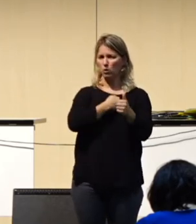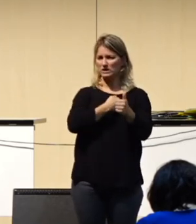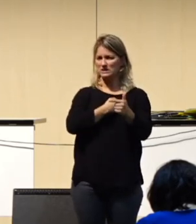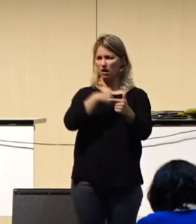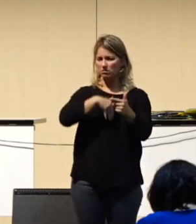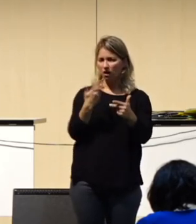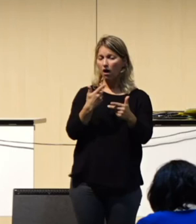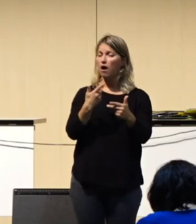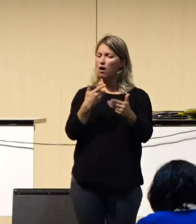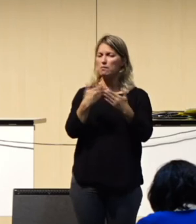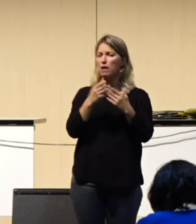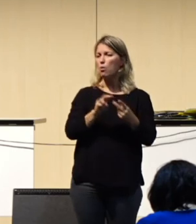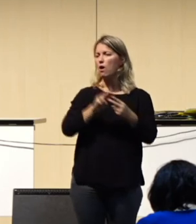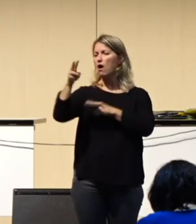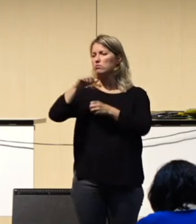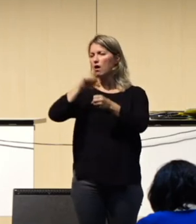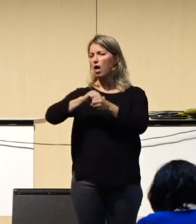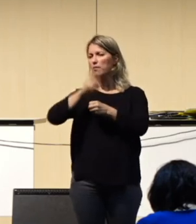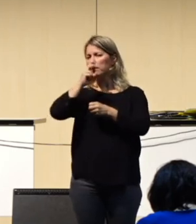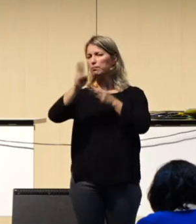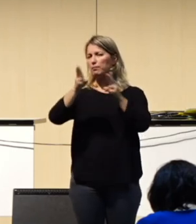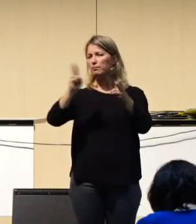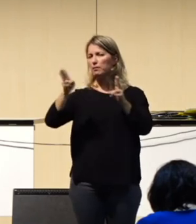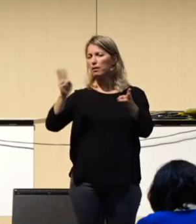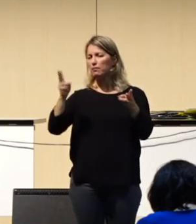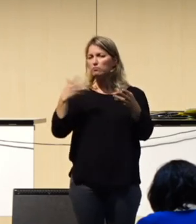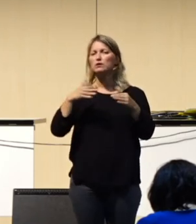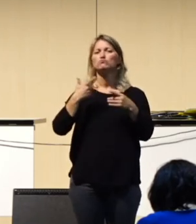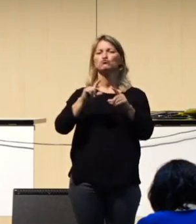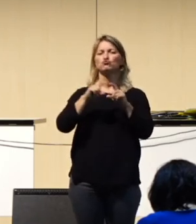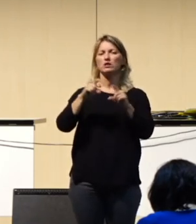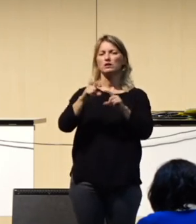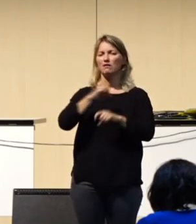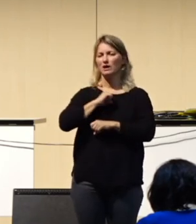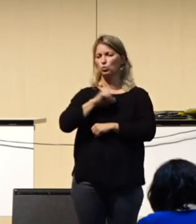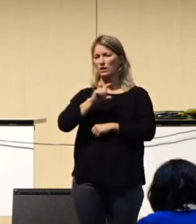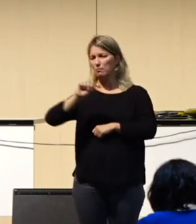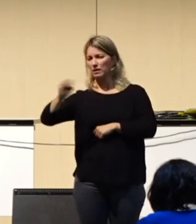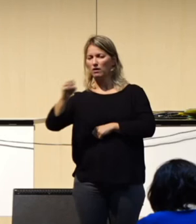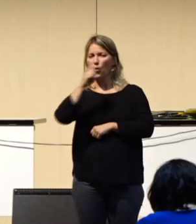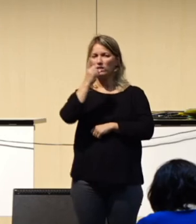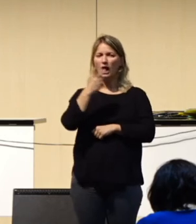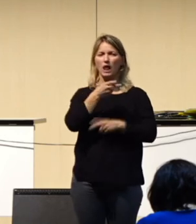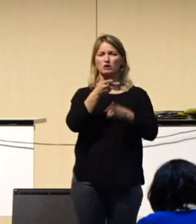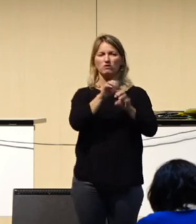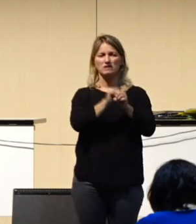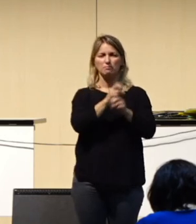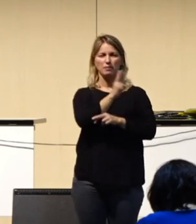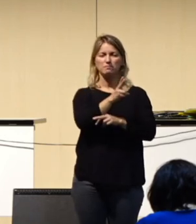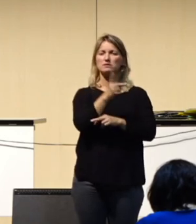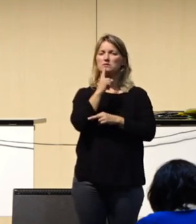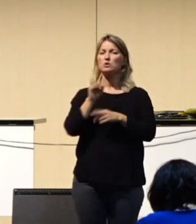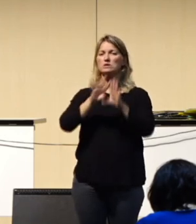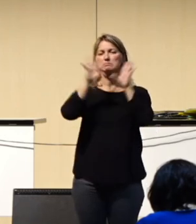Grundstücke in anderen Ämtern als dem Liegenschaftsamt oder in den städtischen Unternehmen liegen, das tatsächlich dieses gesamte Potenzial